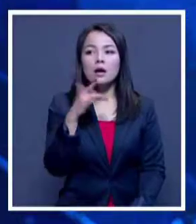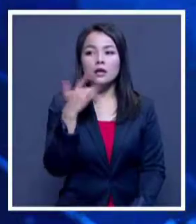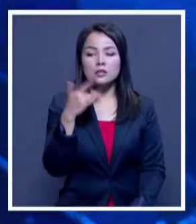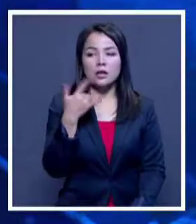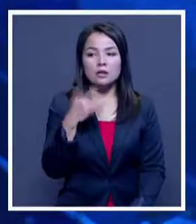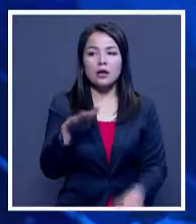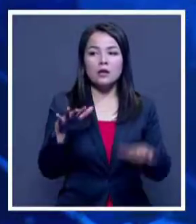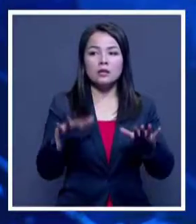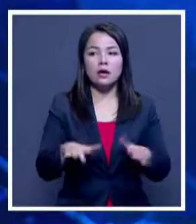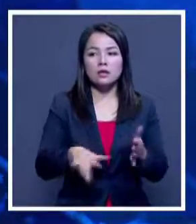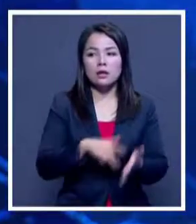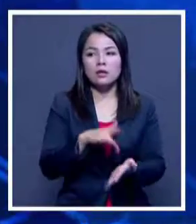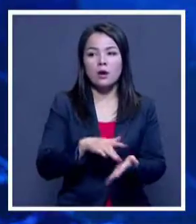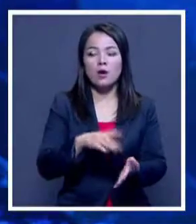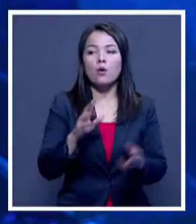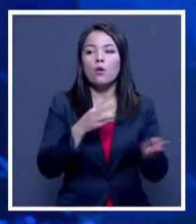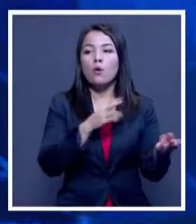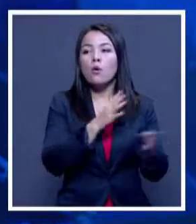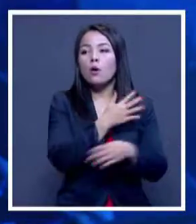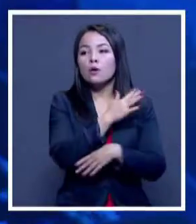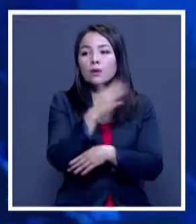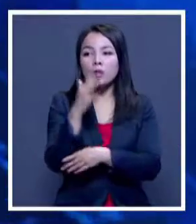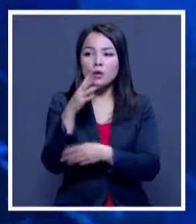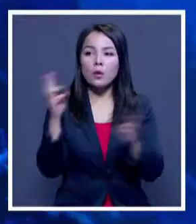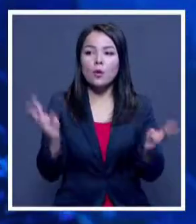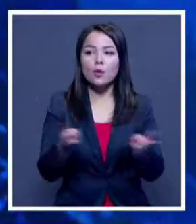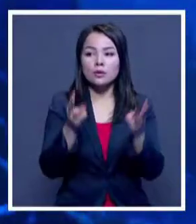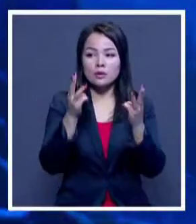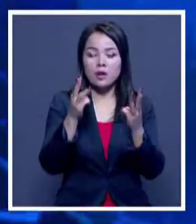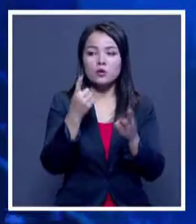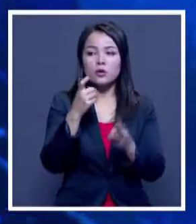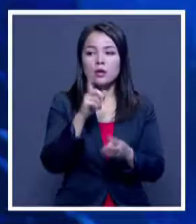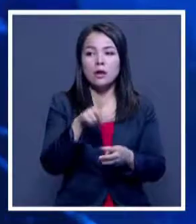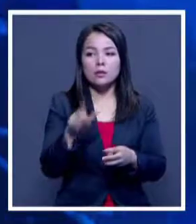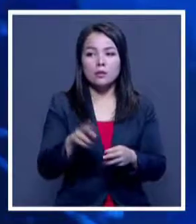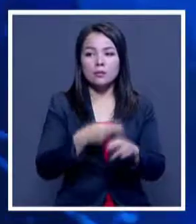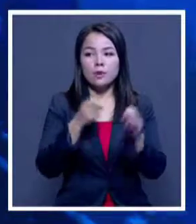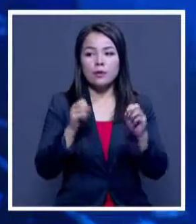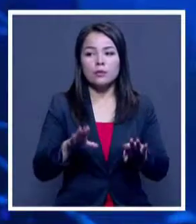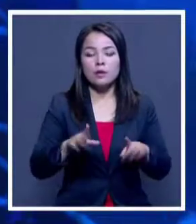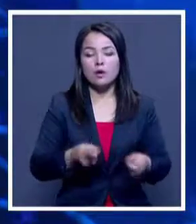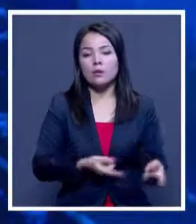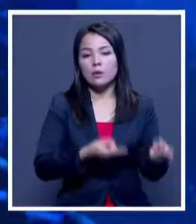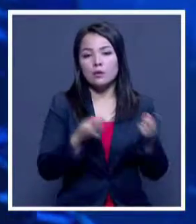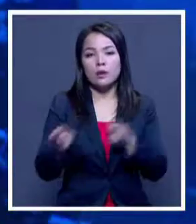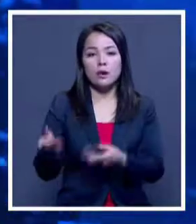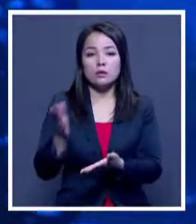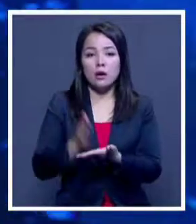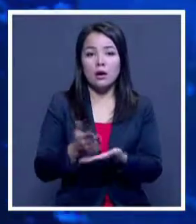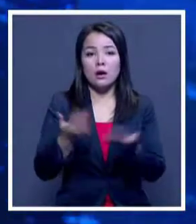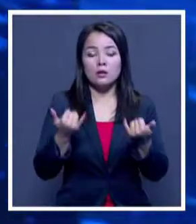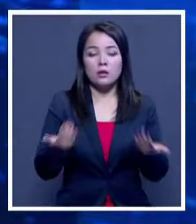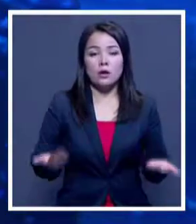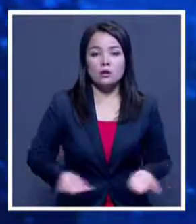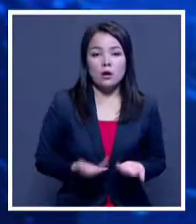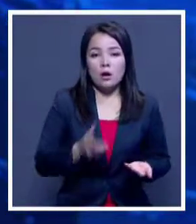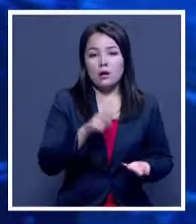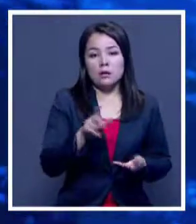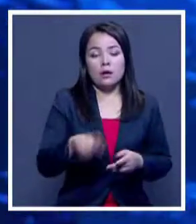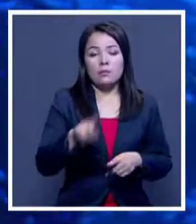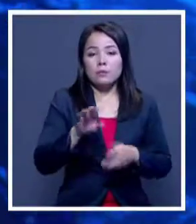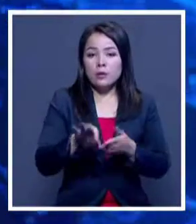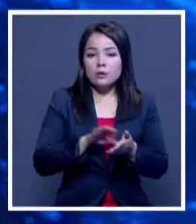Ақштың Вайоминг штатында орман өрті өршіп, жүздеген адам үйлерін тастап кетуге мәжбүр. Қауіп төнген аудандардан тұрғындар жаппай көшіріліп